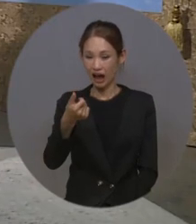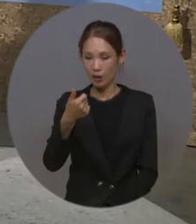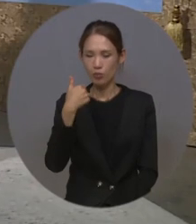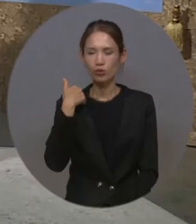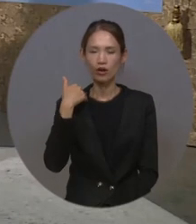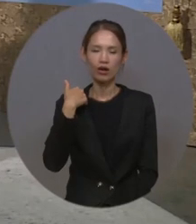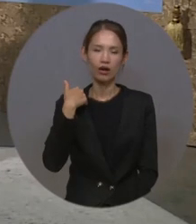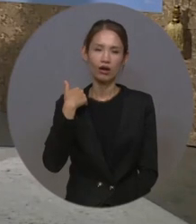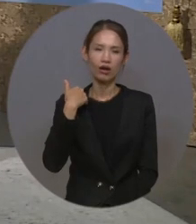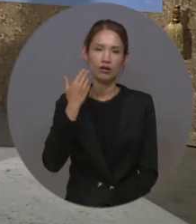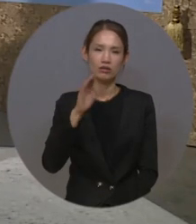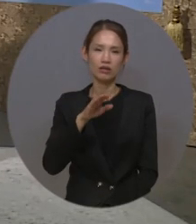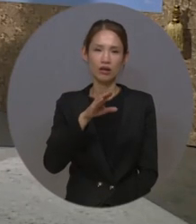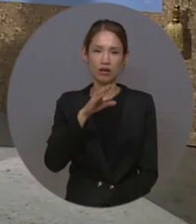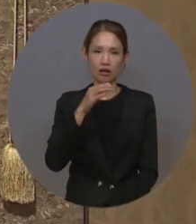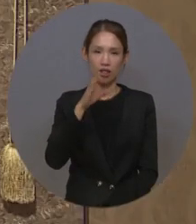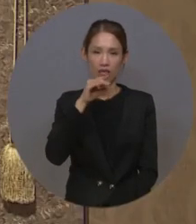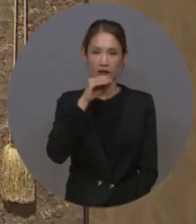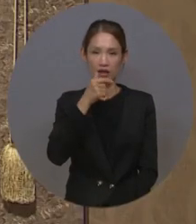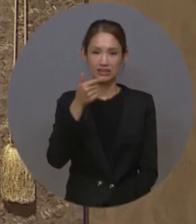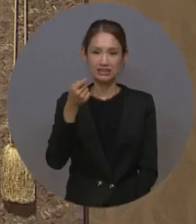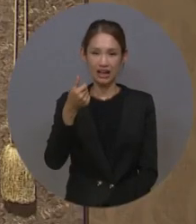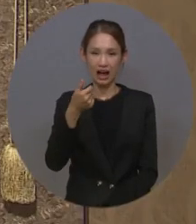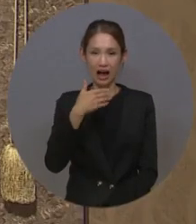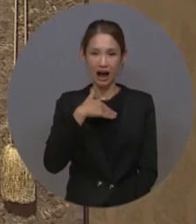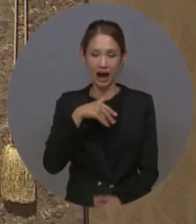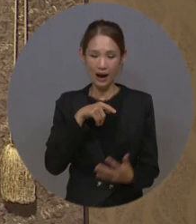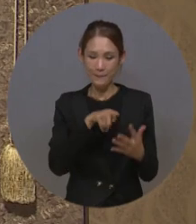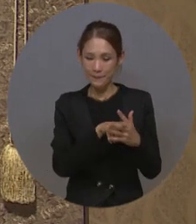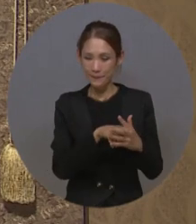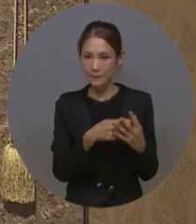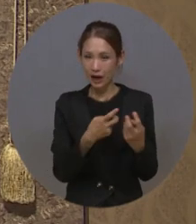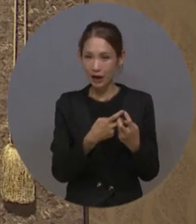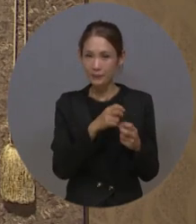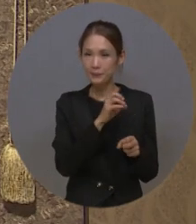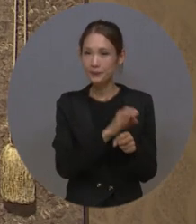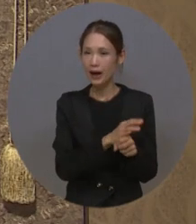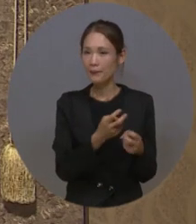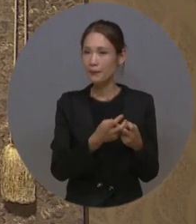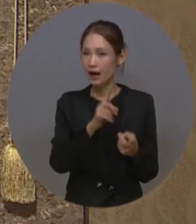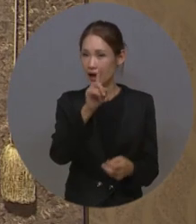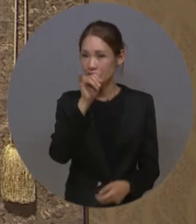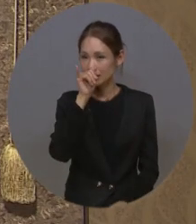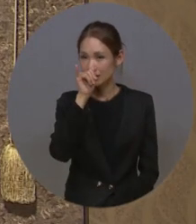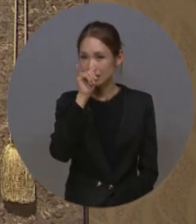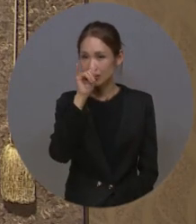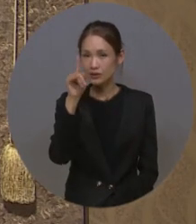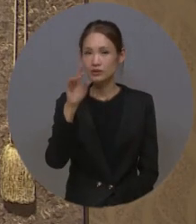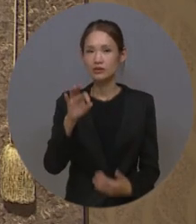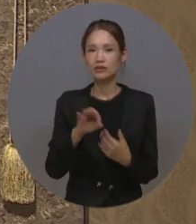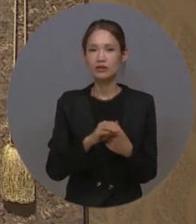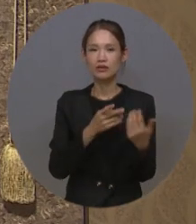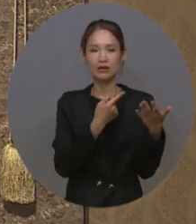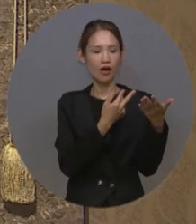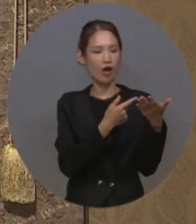네. 근데 혀가 큰지 작은지를 아는 방법이 되게 간단한 방법이 있는데요. 그래서 거울을